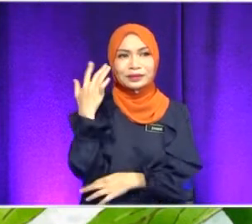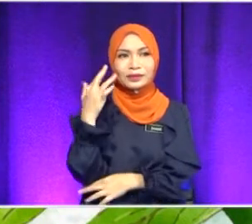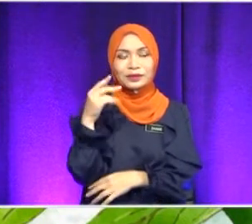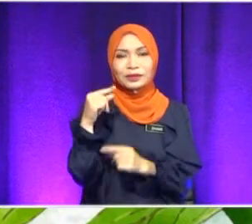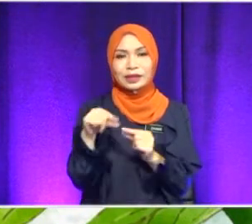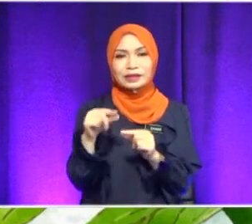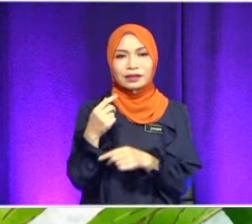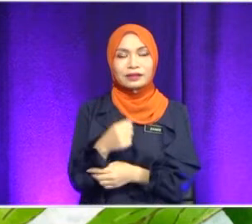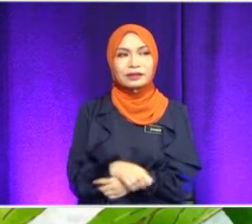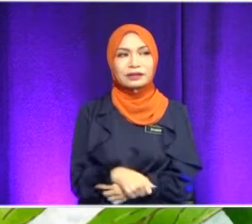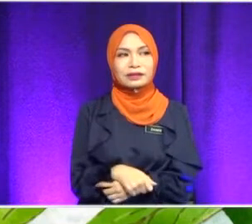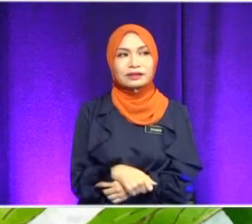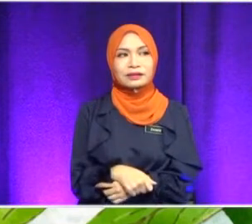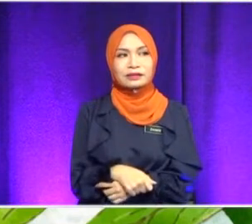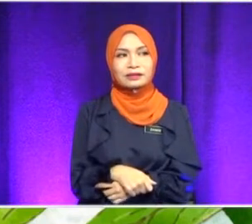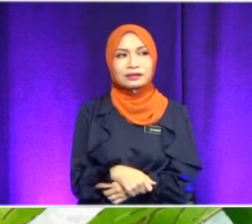merah